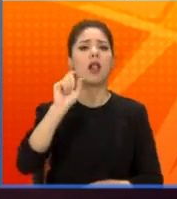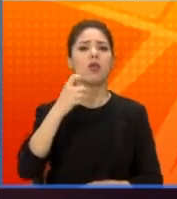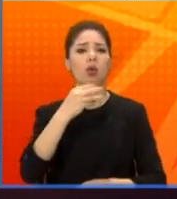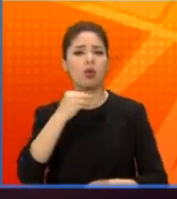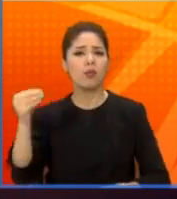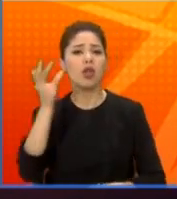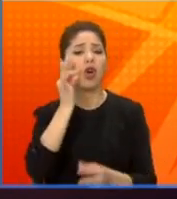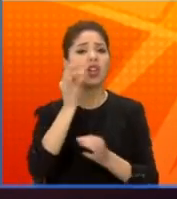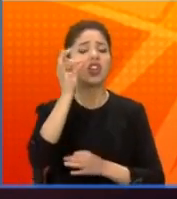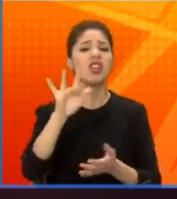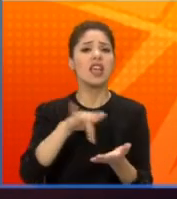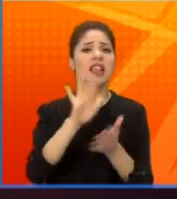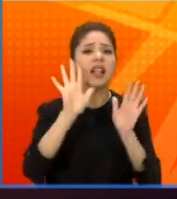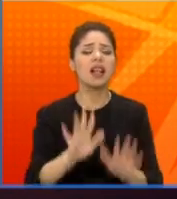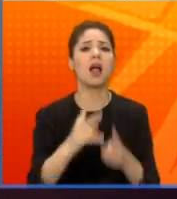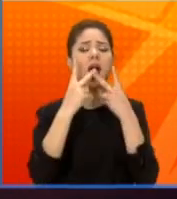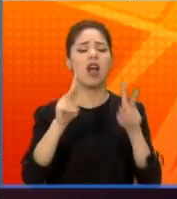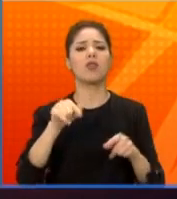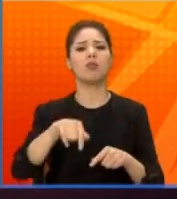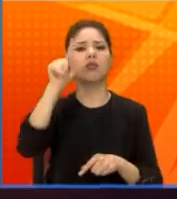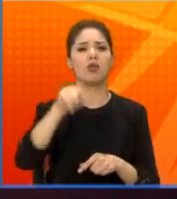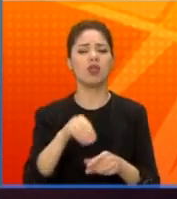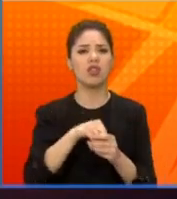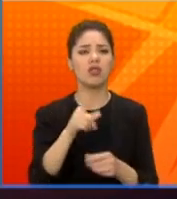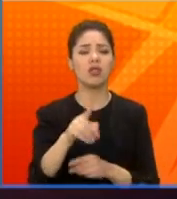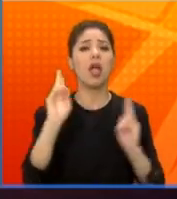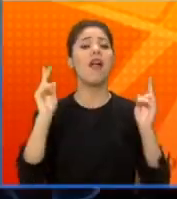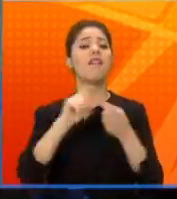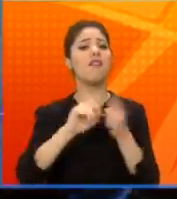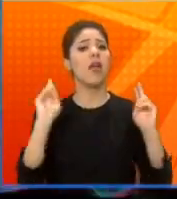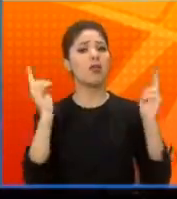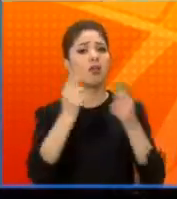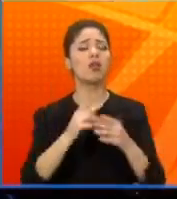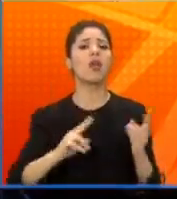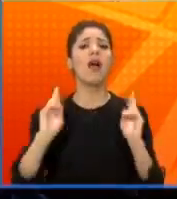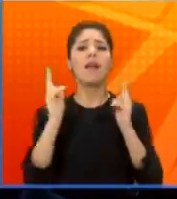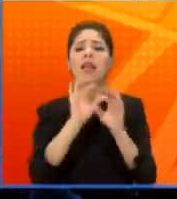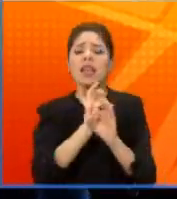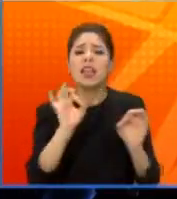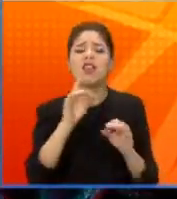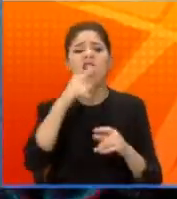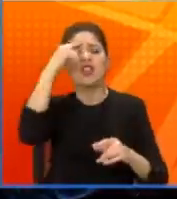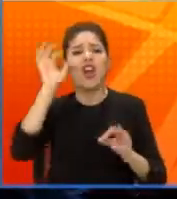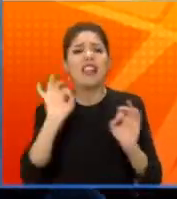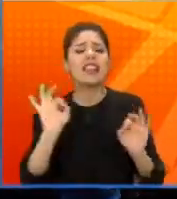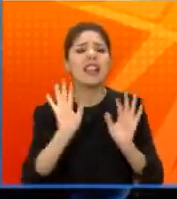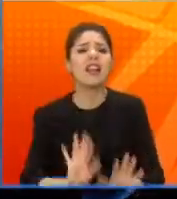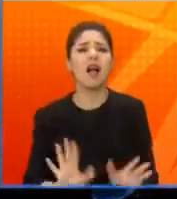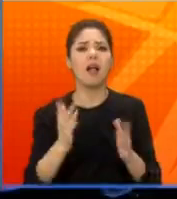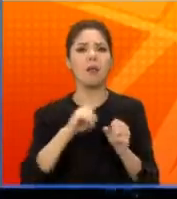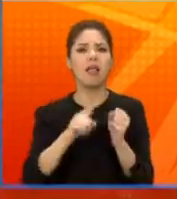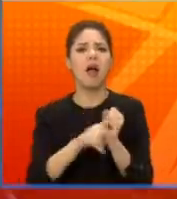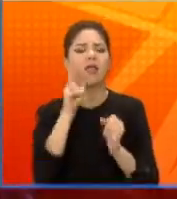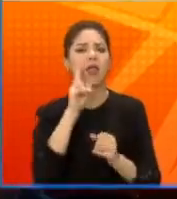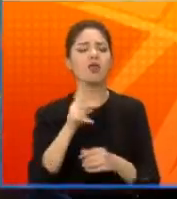milyon kişinin işsiz kalınabileceği açıklandı bugün. Ve dünya, gezegen hiç bu kadar çaresiz kalmamıştı. Hafta